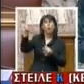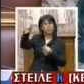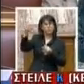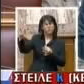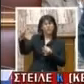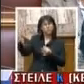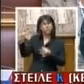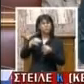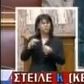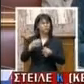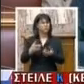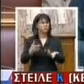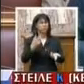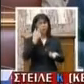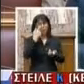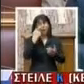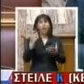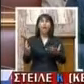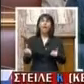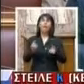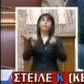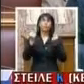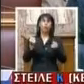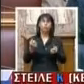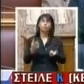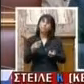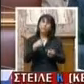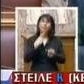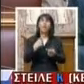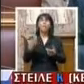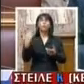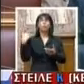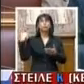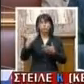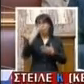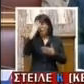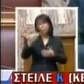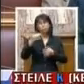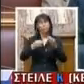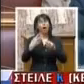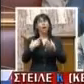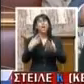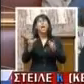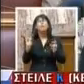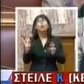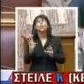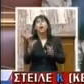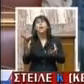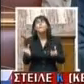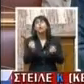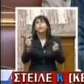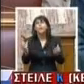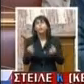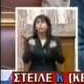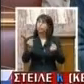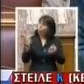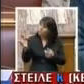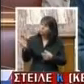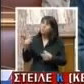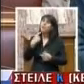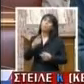είπατε τώρα ότι είναι και ευλογία το μνημόνιο, όπως μας έλεγε ο κ. Πάγκαλος. Ένα χρόνο τώρα, ότι είναι ευλογία. Παραδεχτήκατε ότι δεν είναι ευλογία